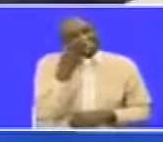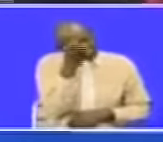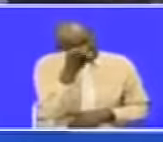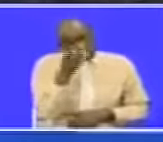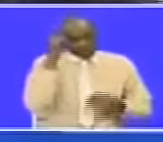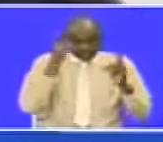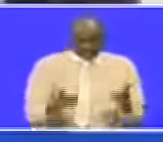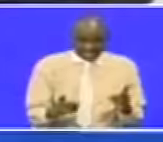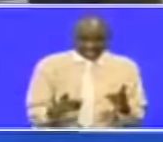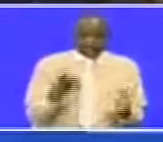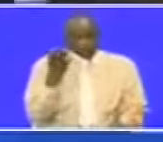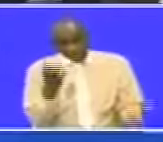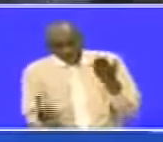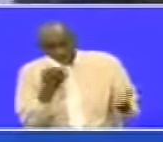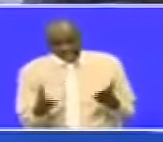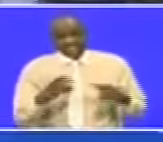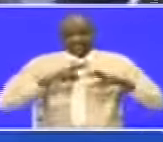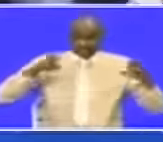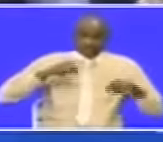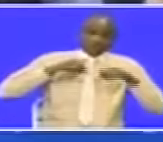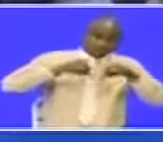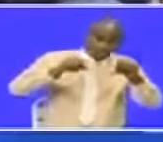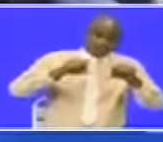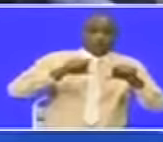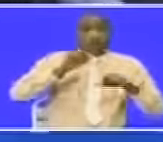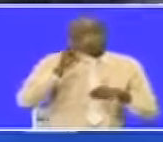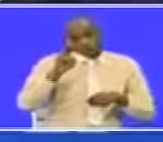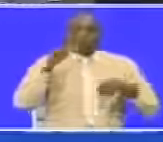hicho utakaoamua iwapo uchunguzi dhidi yake Philip